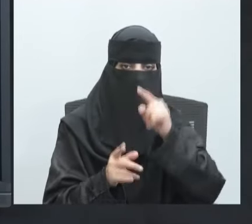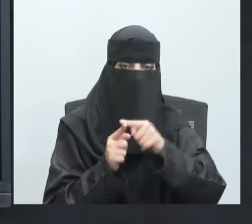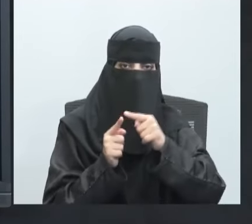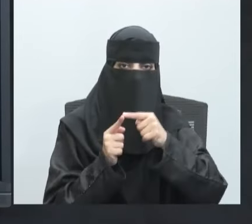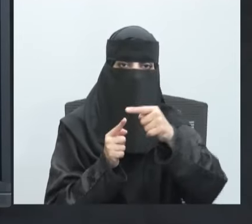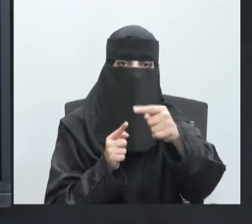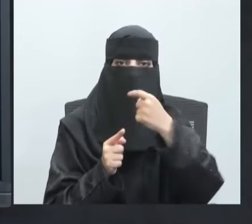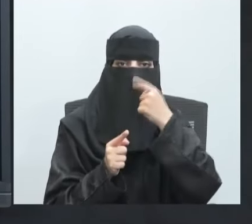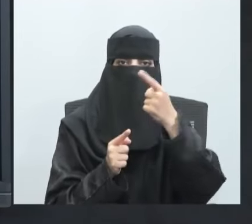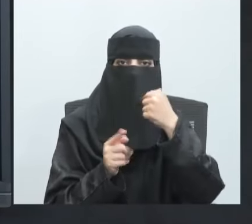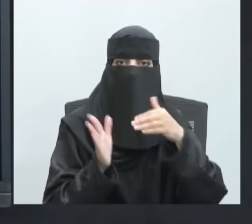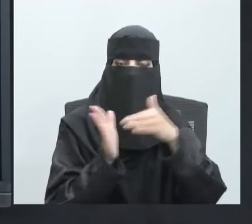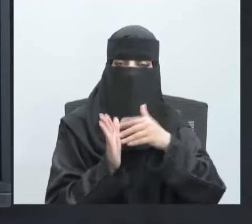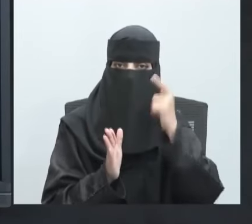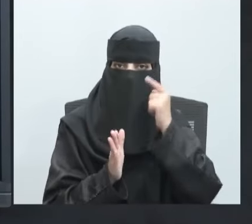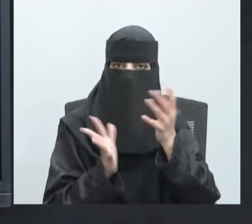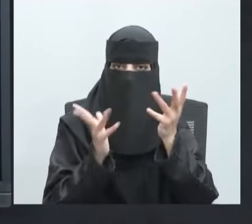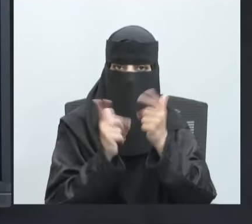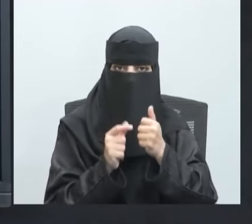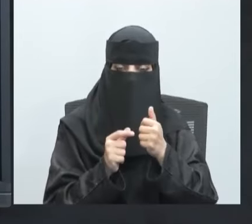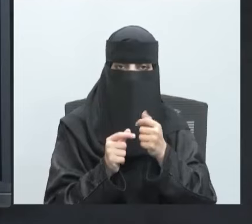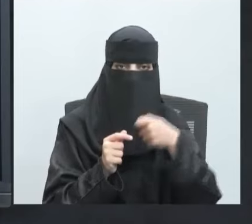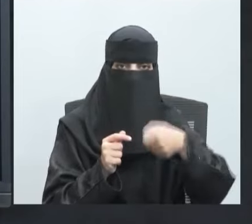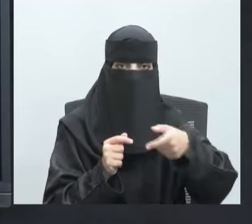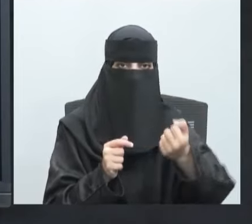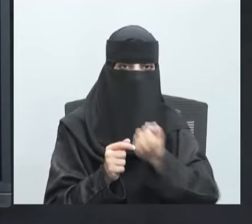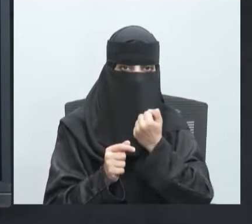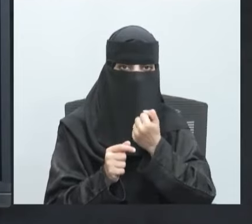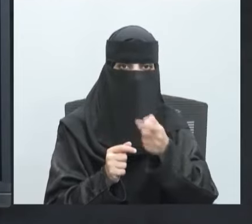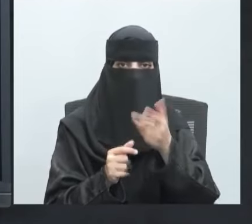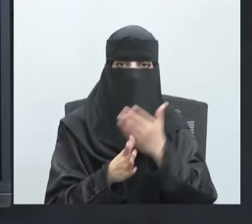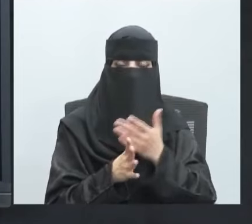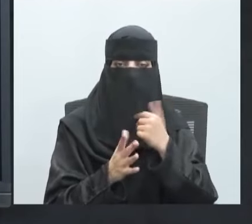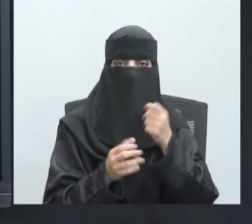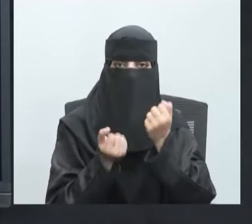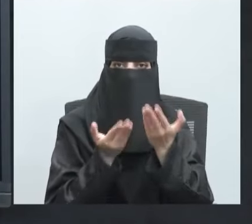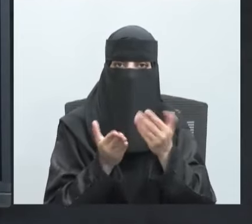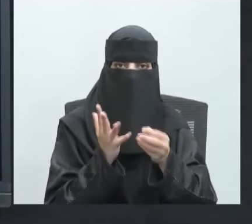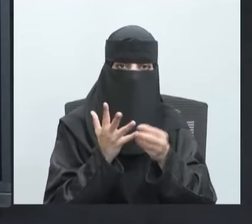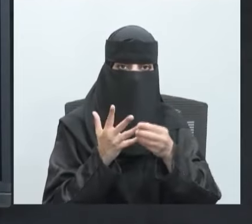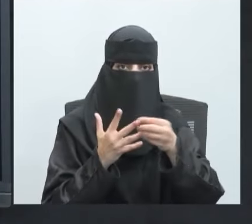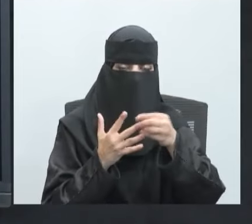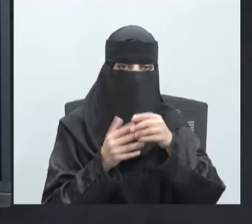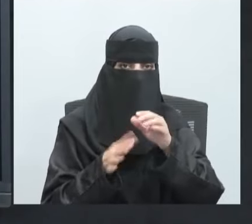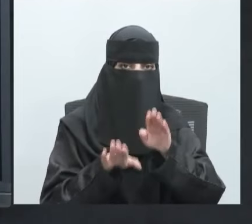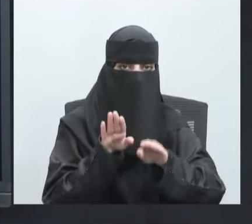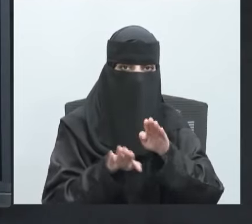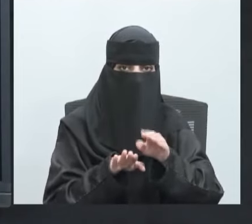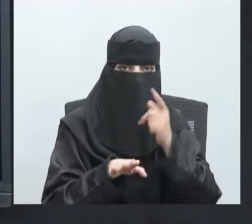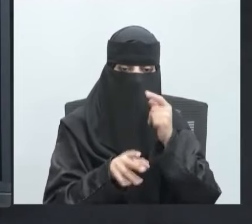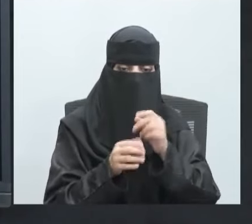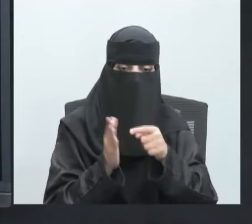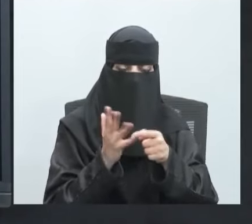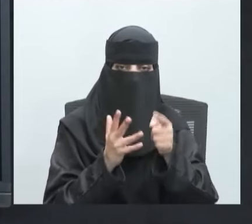سنه كامله حتى نستطيع بعد ذلك اعداد النفقات الخاصه لذلك كما سنستعرض في خطوات اعداد الميزانيه والتي